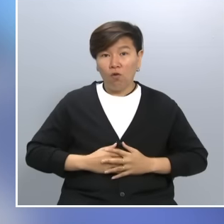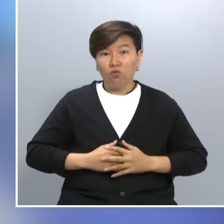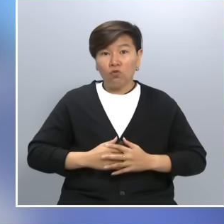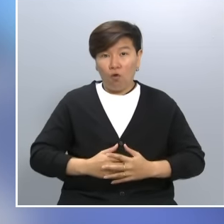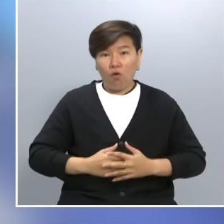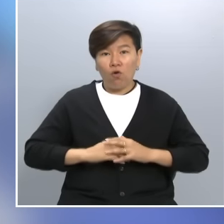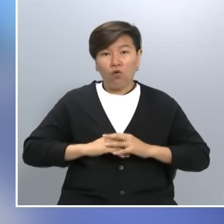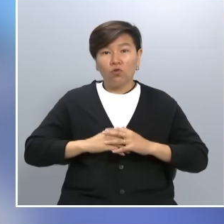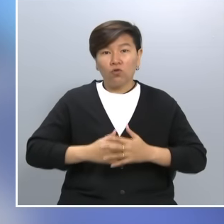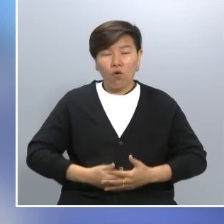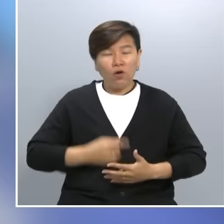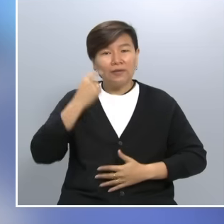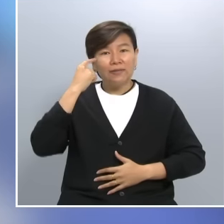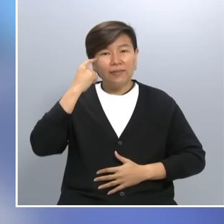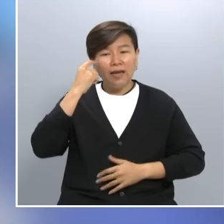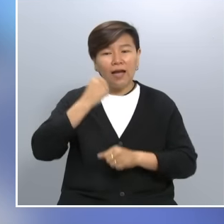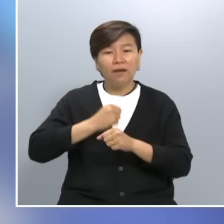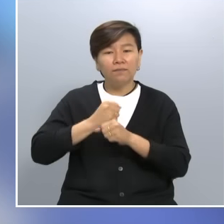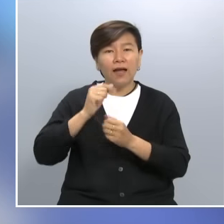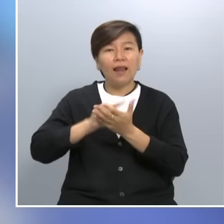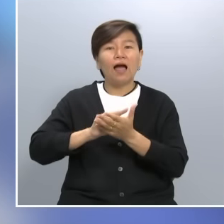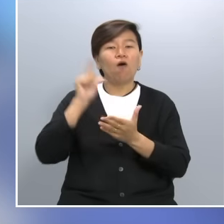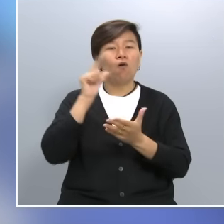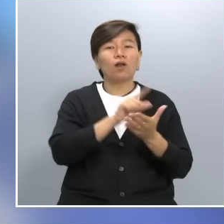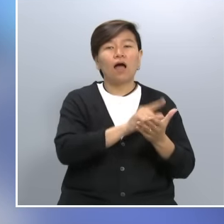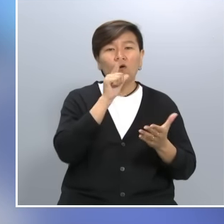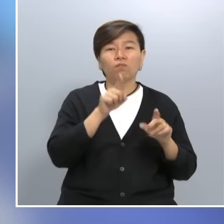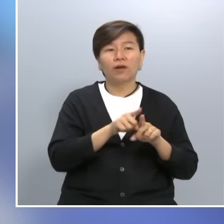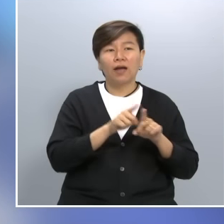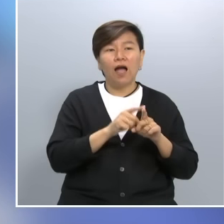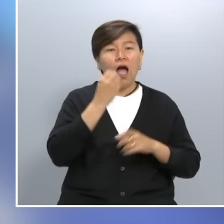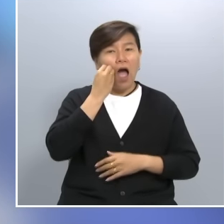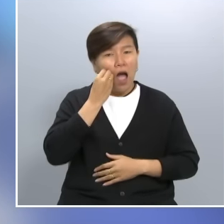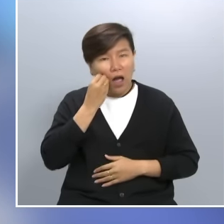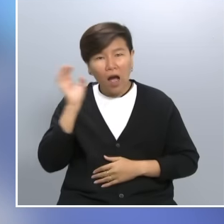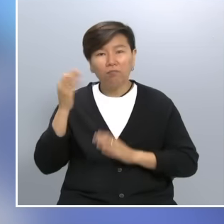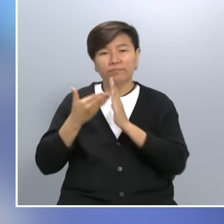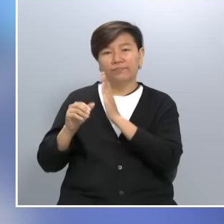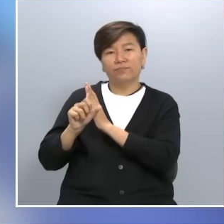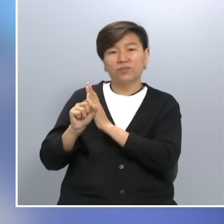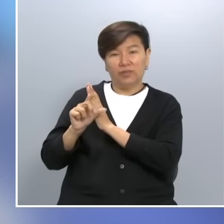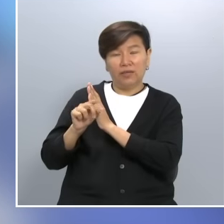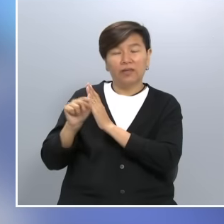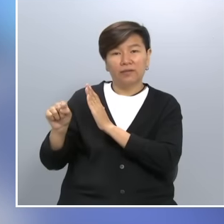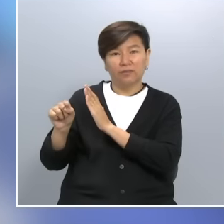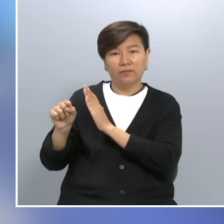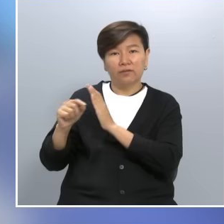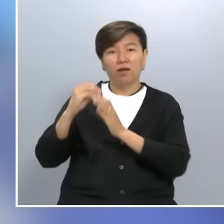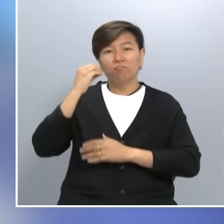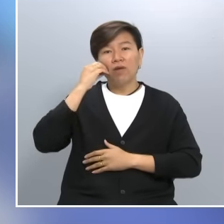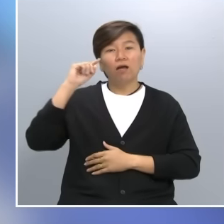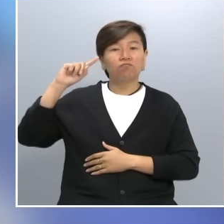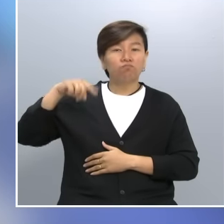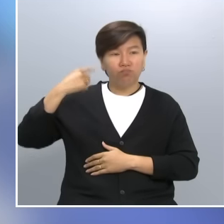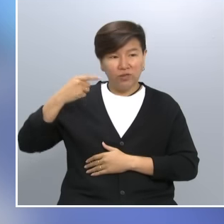คะก็เลยตัดสินใจลาออกจากงานกันทั้งคู่แล้วก็พากันกลับมาอยู่บ้านที่ศรีสเกก็คือเป็นบ้านของฝ่ายหญิงของ